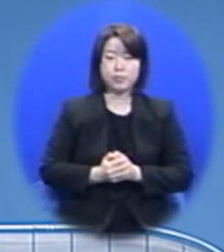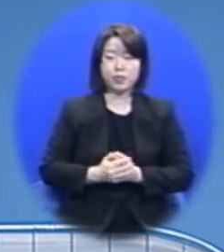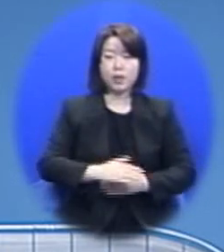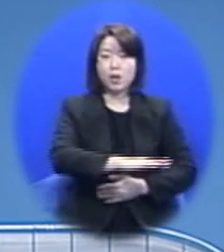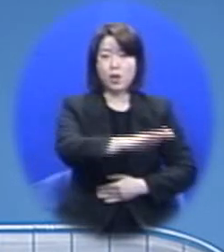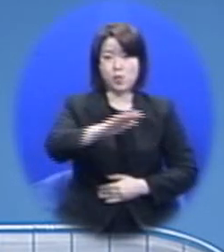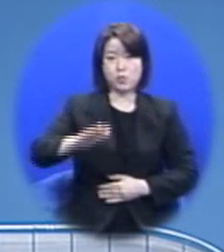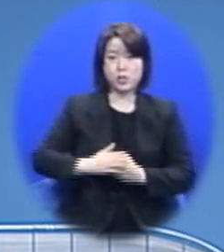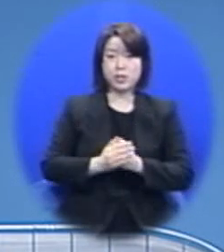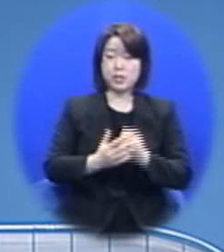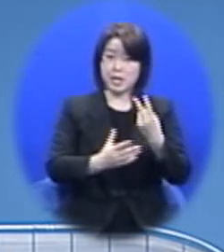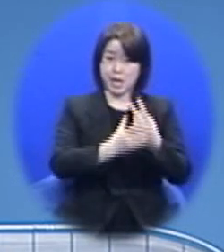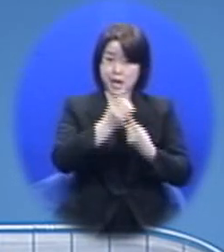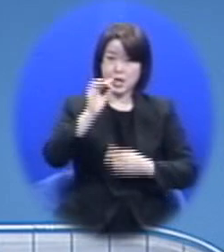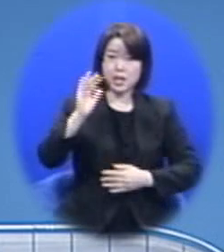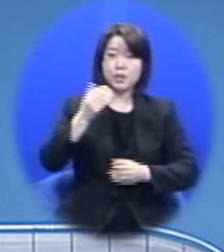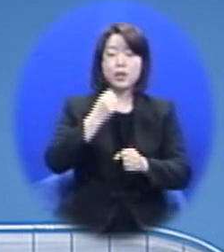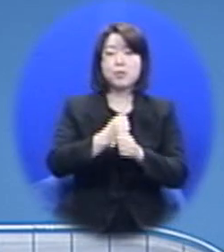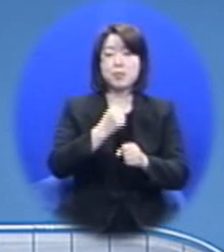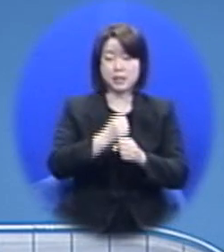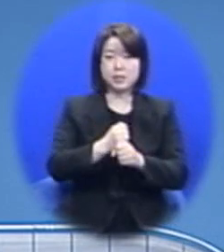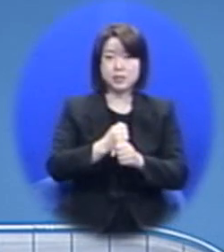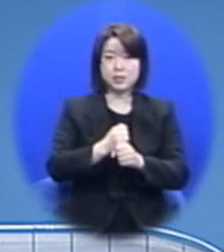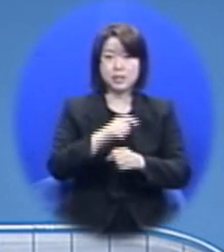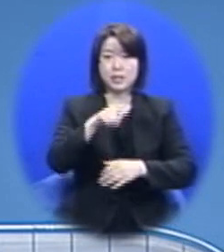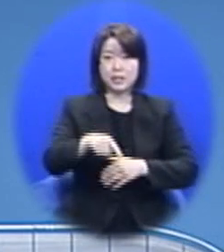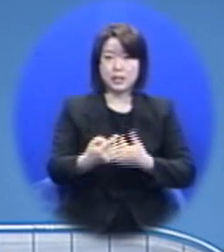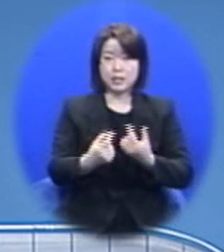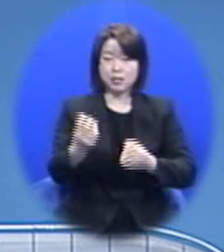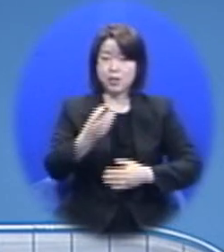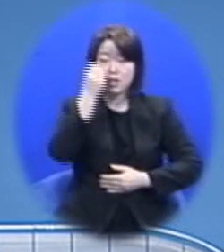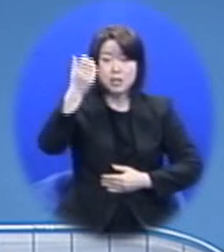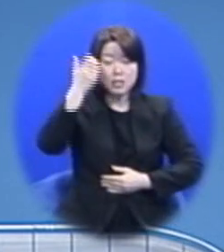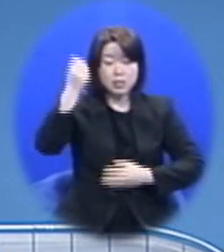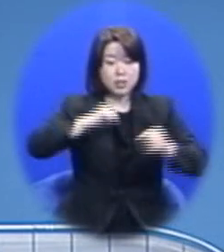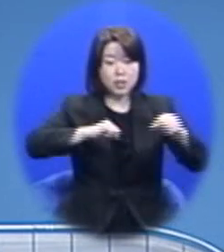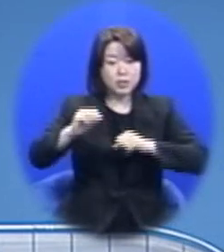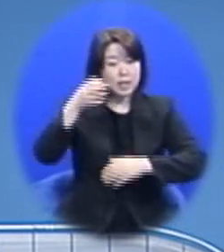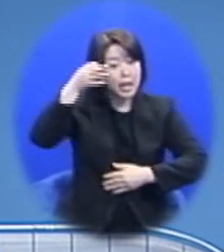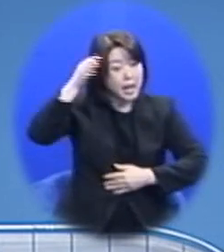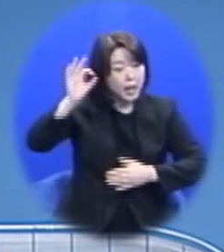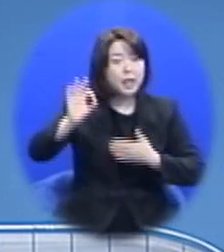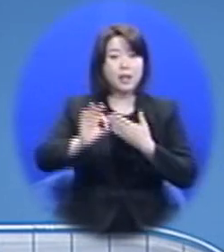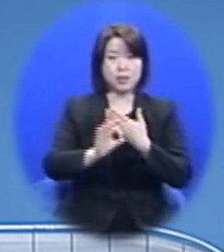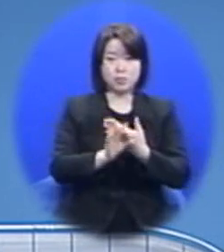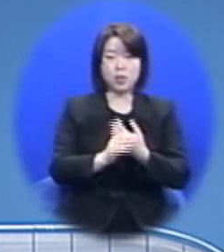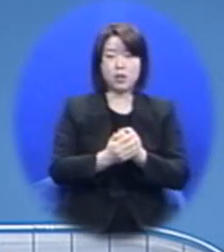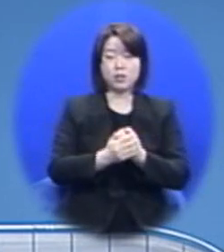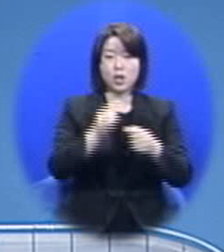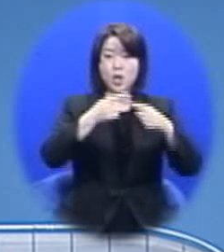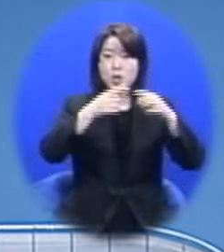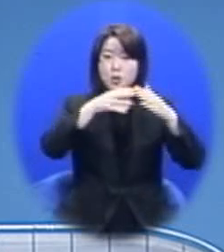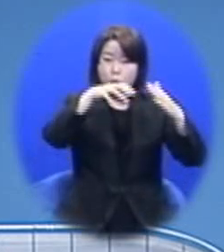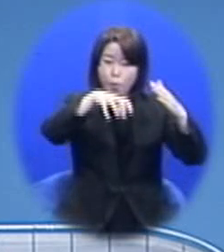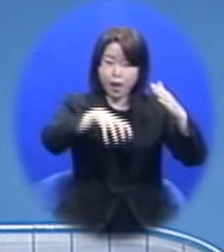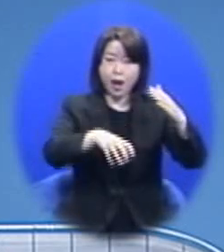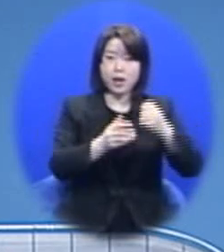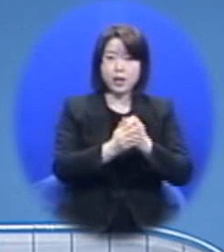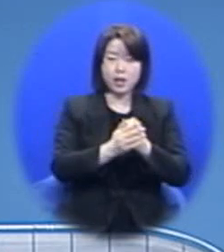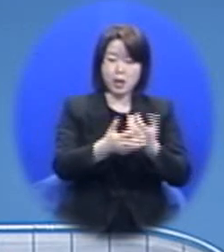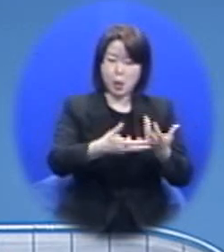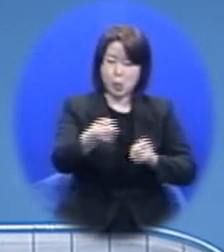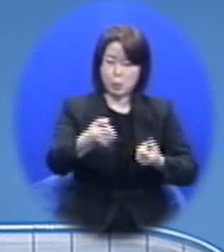우리를 하나 되게 하시는 이런 성령의 역사를 깨닫고 나면 교회 안에